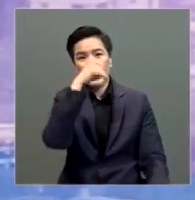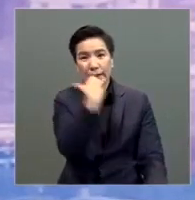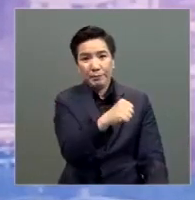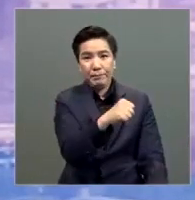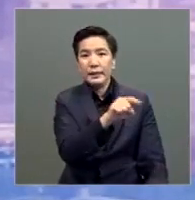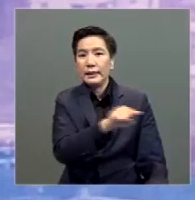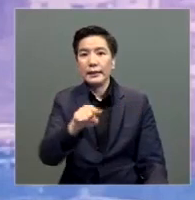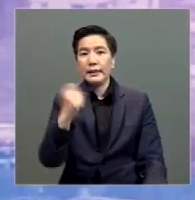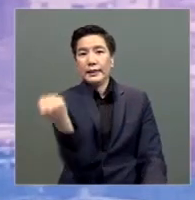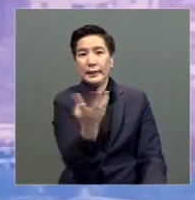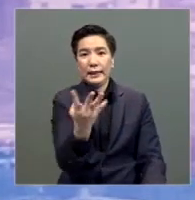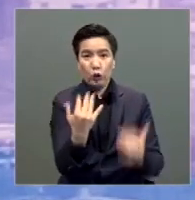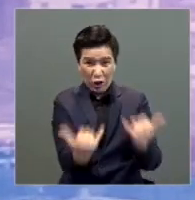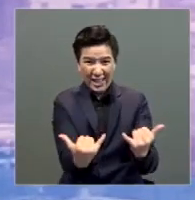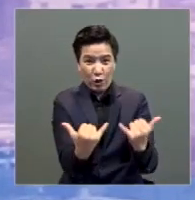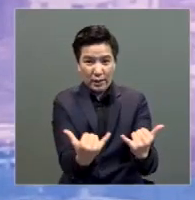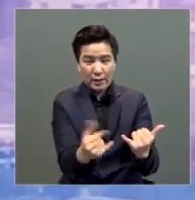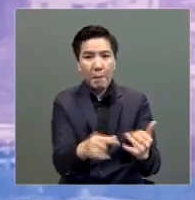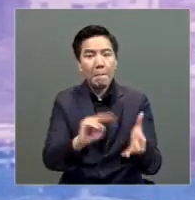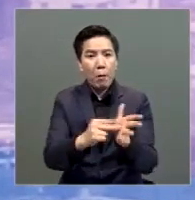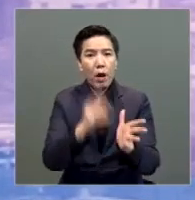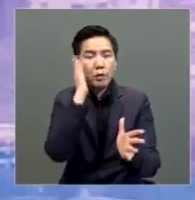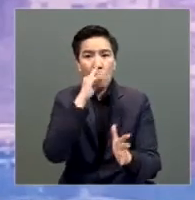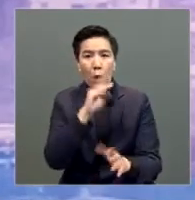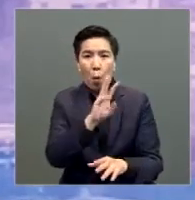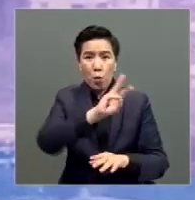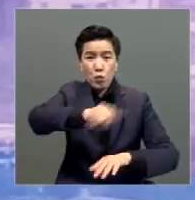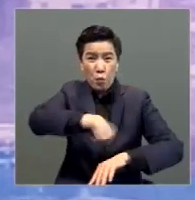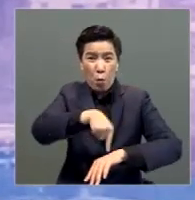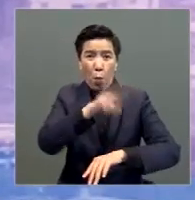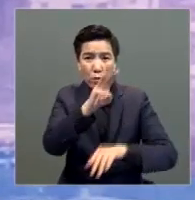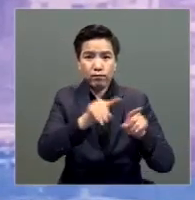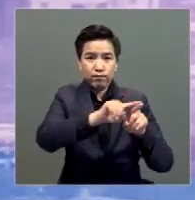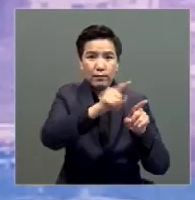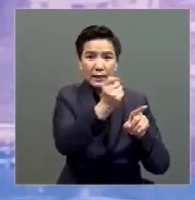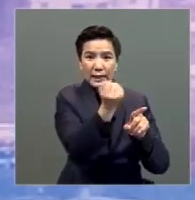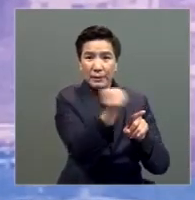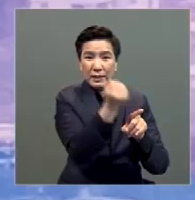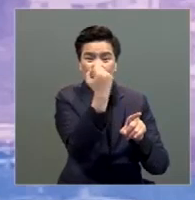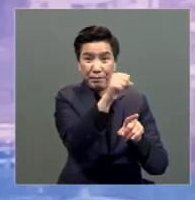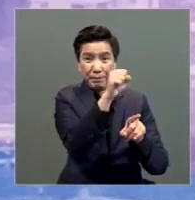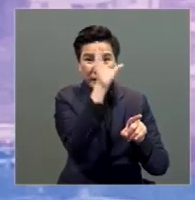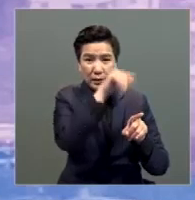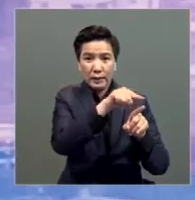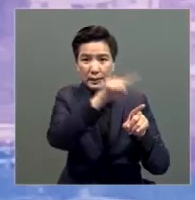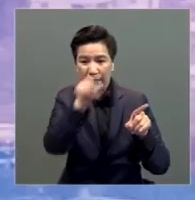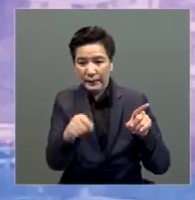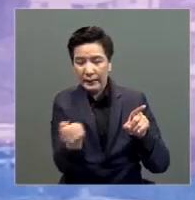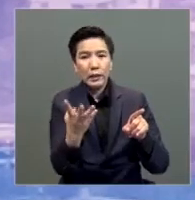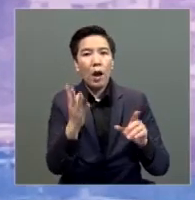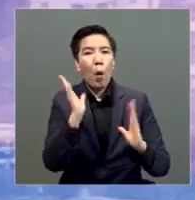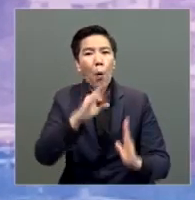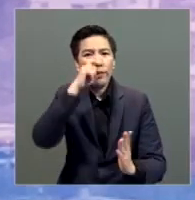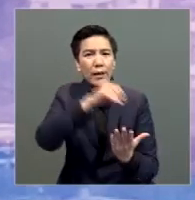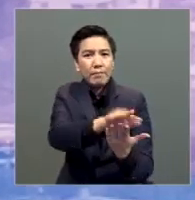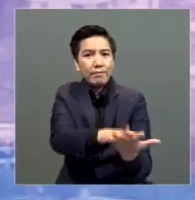ตี4แปลว่าในช่วงเวลา6ชั่วโมงนี้ไม่ควรจะมีผู้ใดทั่วประเท